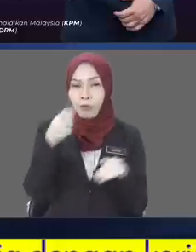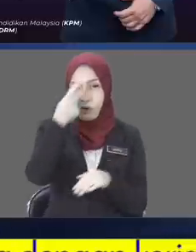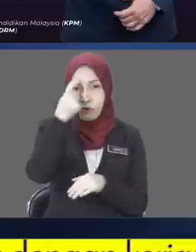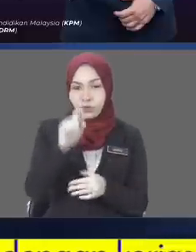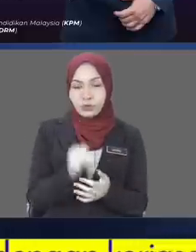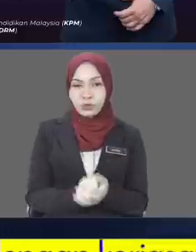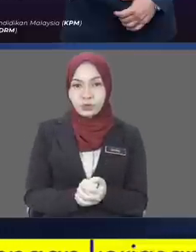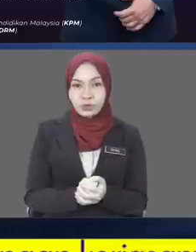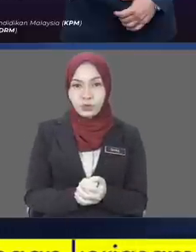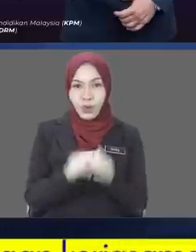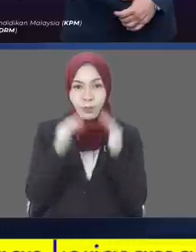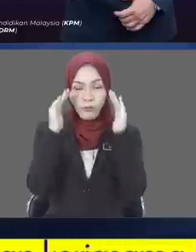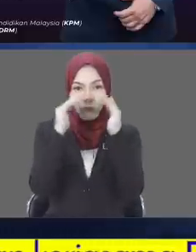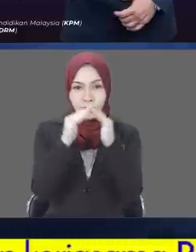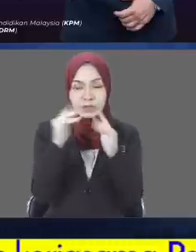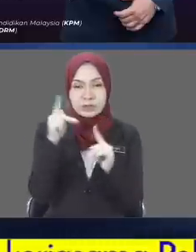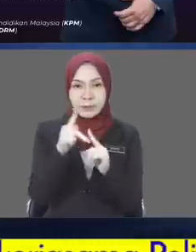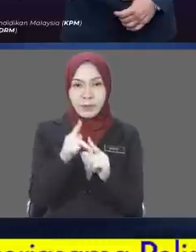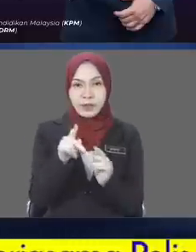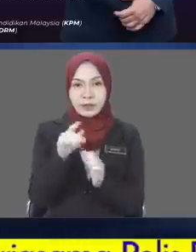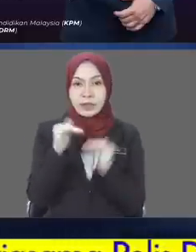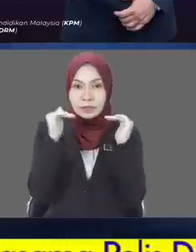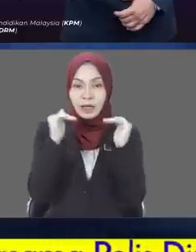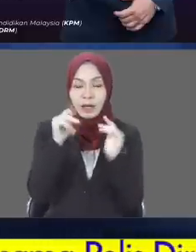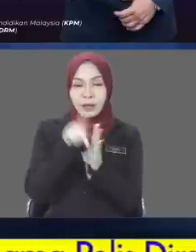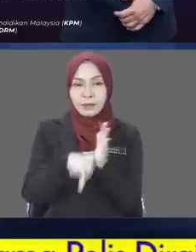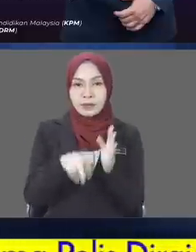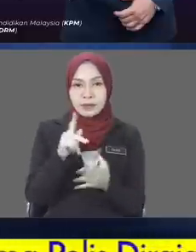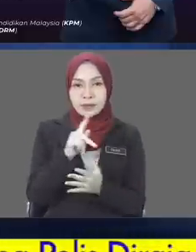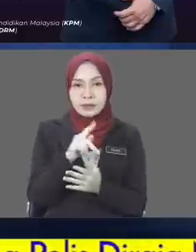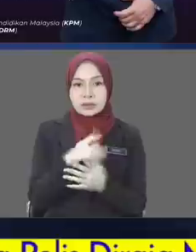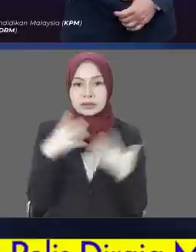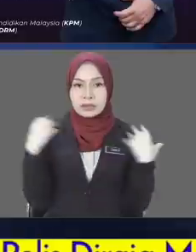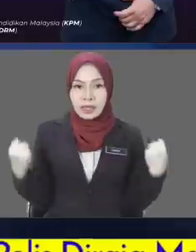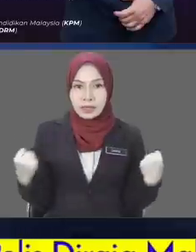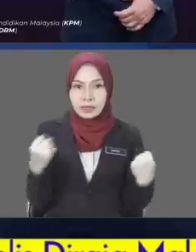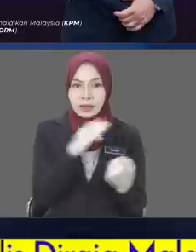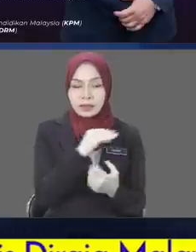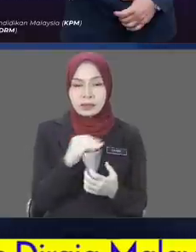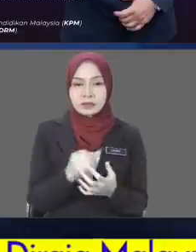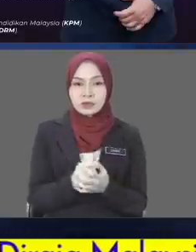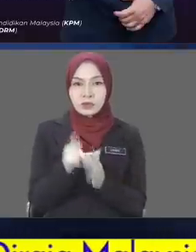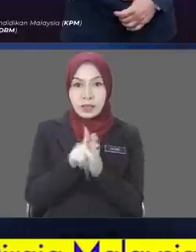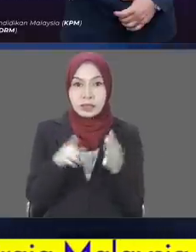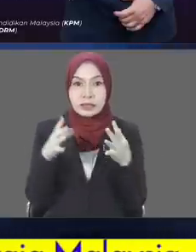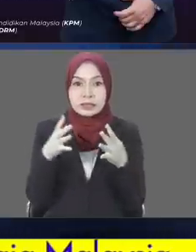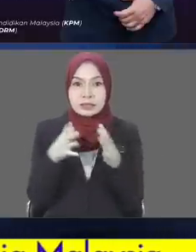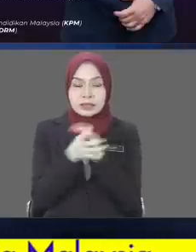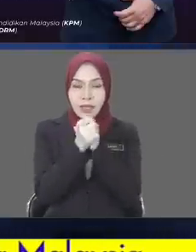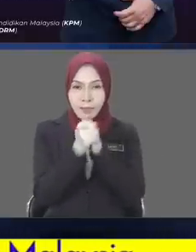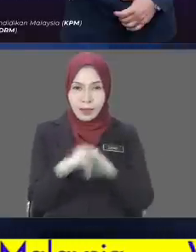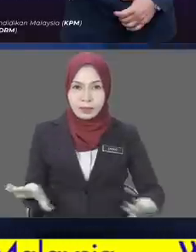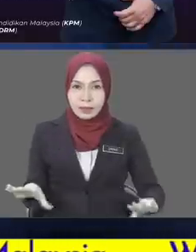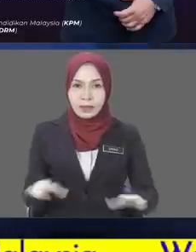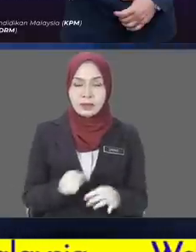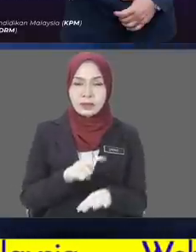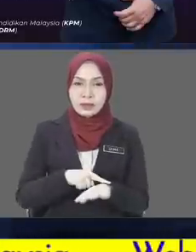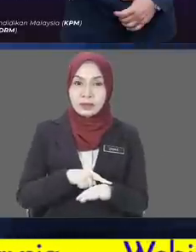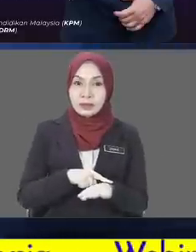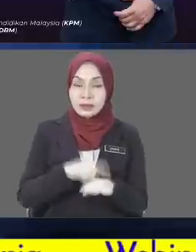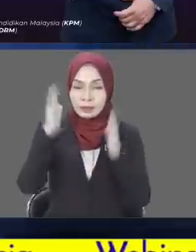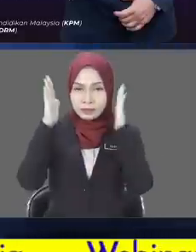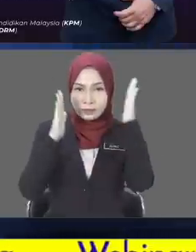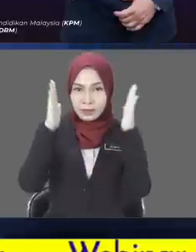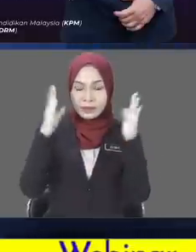memastikan tahap kesehatan reproduktif dan seksual serta keselamatan khasnya anak-anak dan generasi